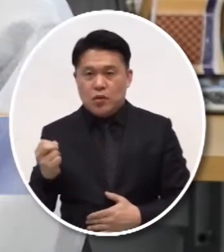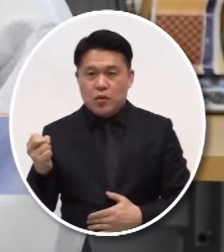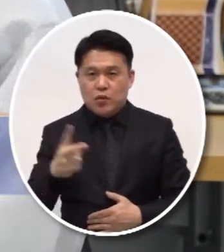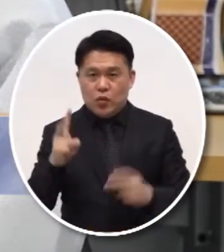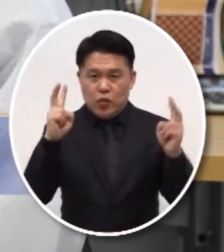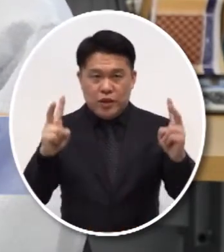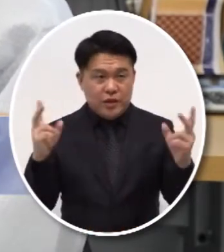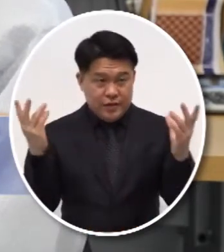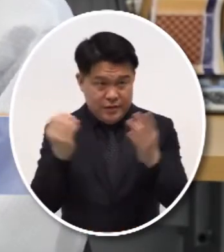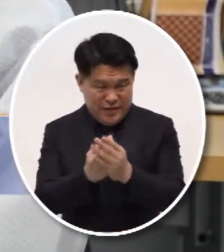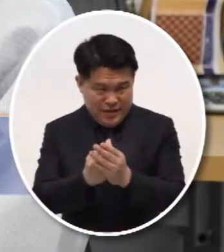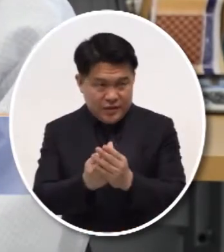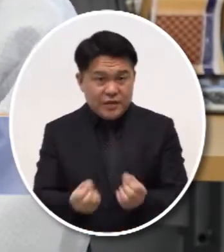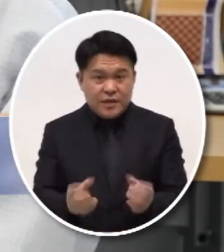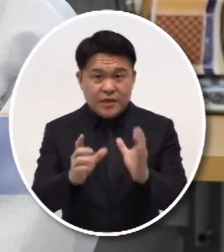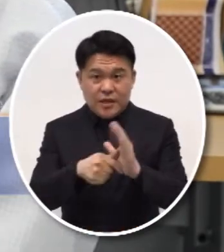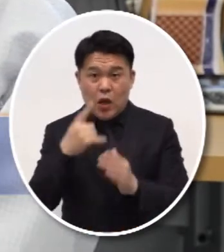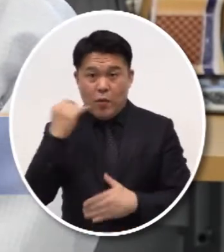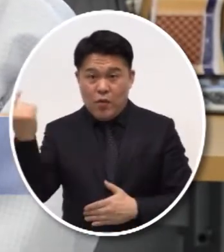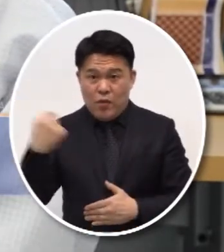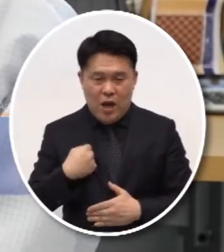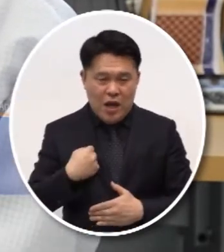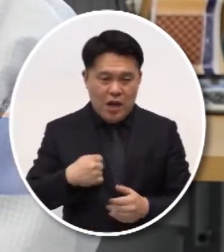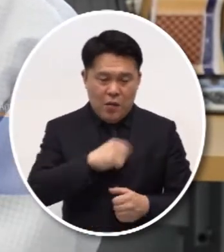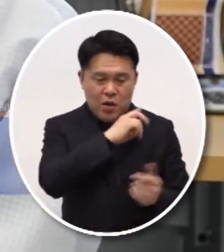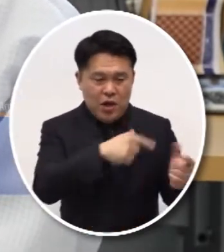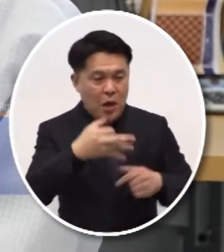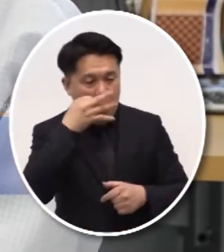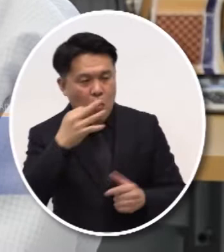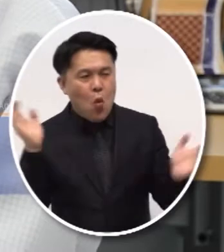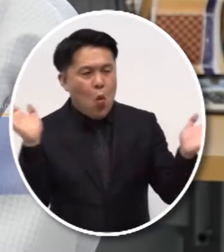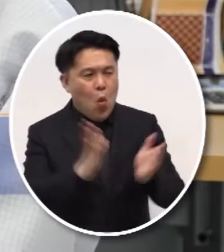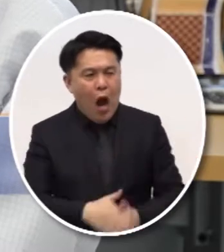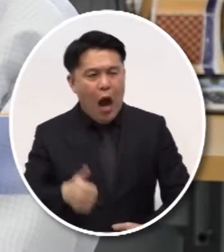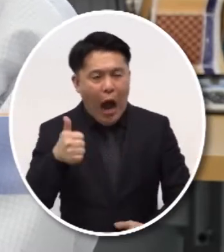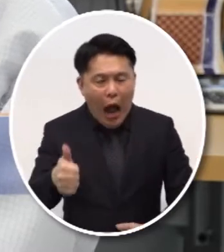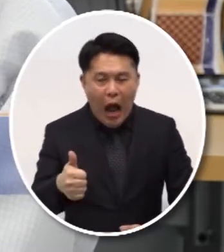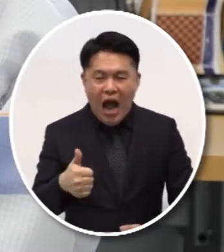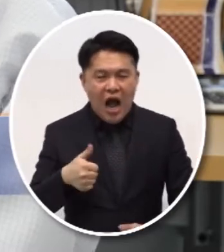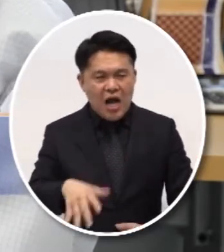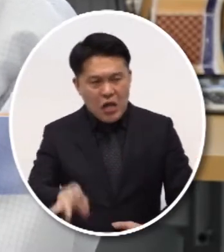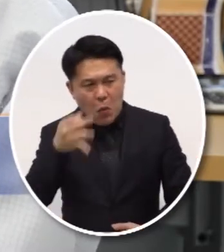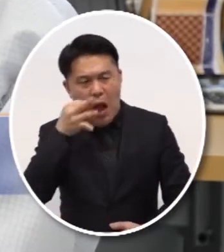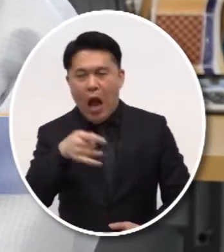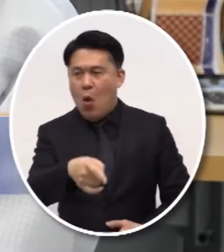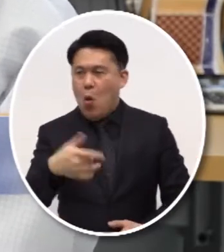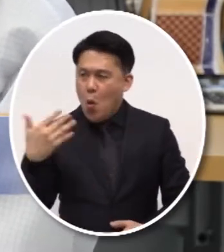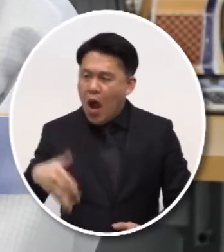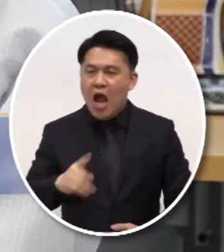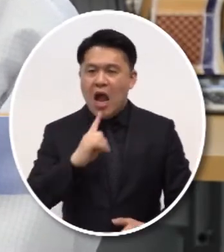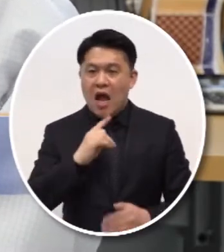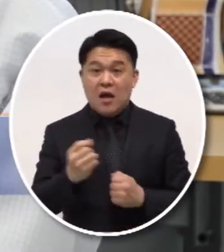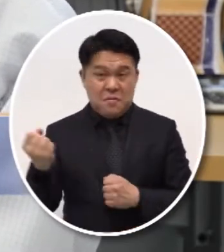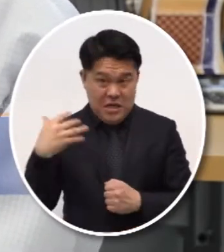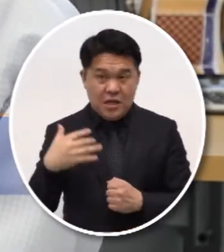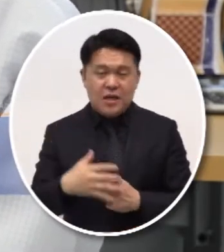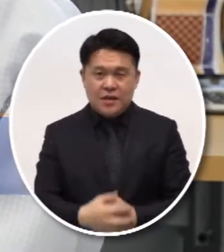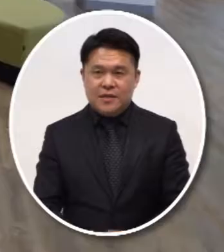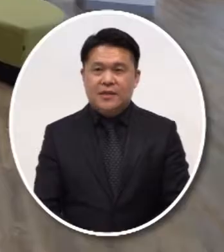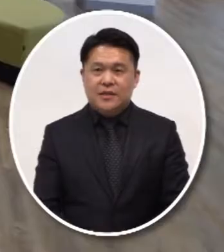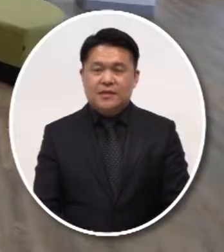준공식 때 저희 엄마도 오셨는데 이렇게 잘 돼 있는 데는 난생 처음이라고도